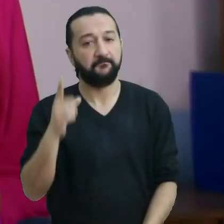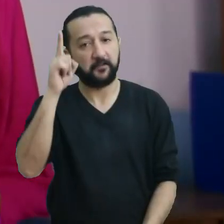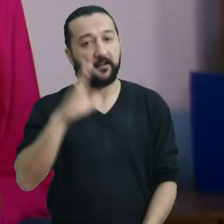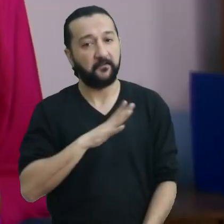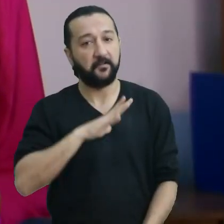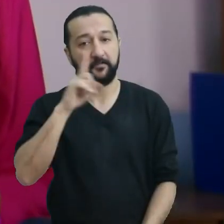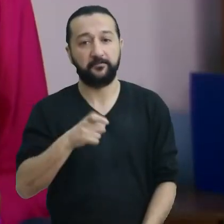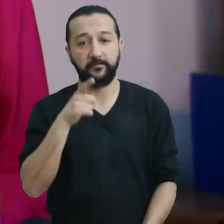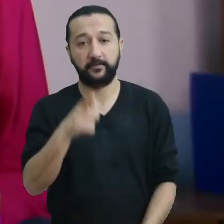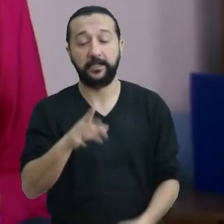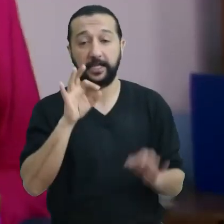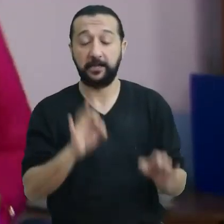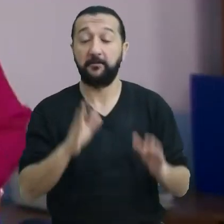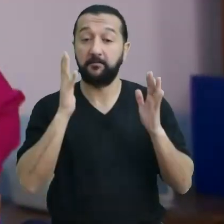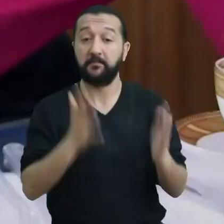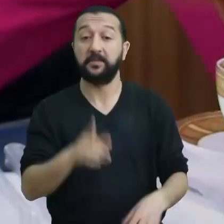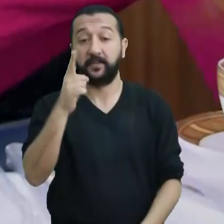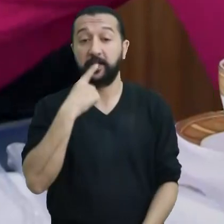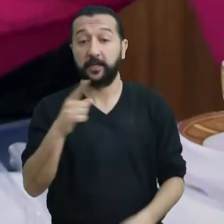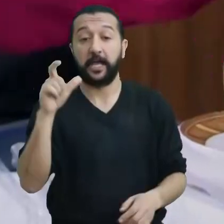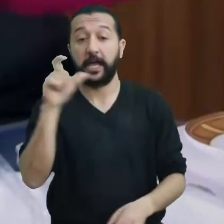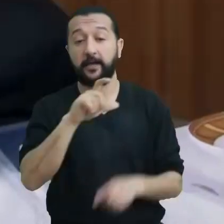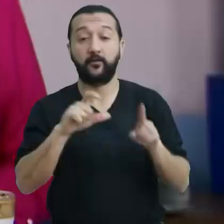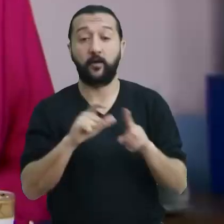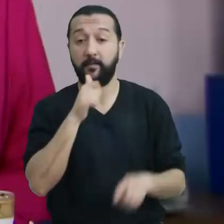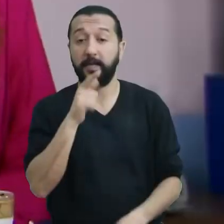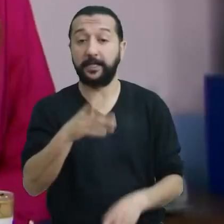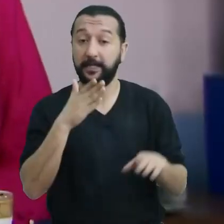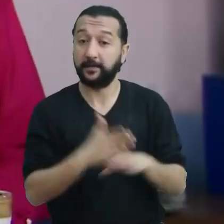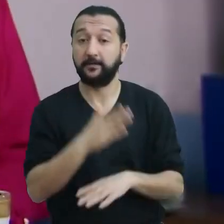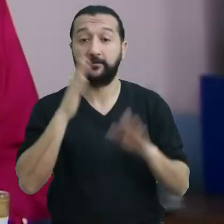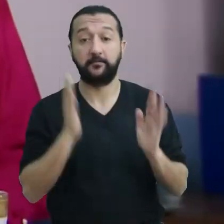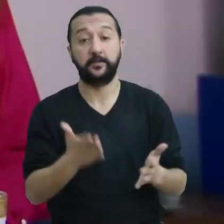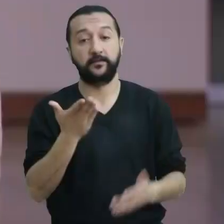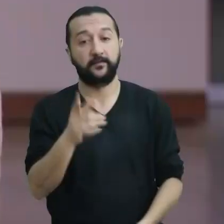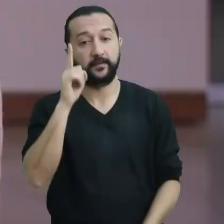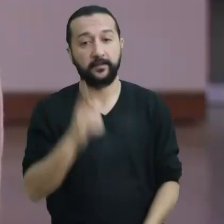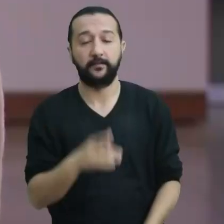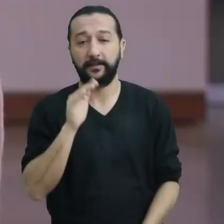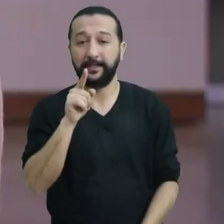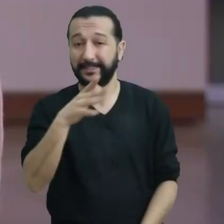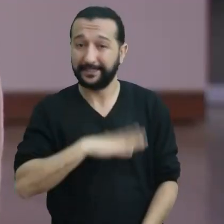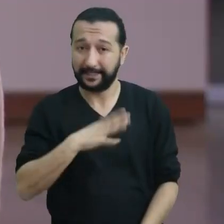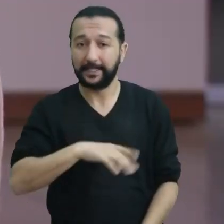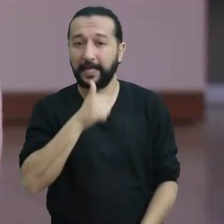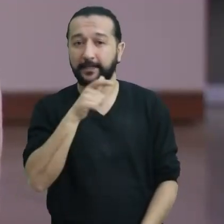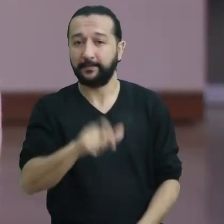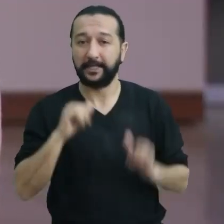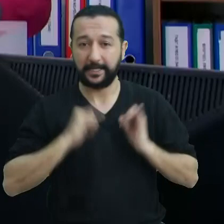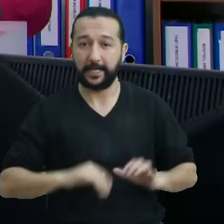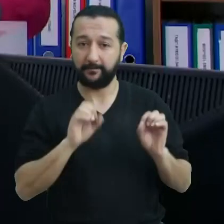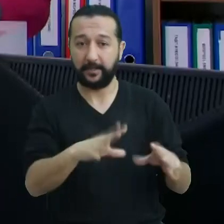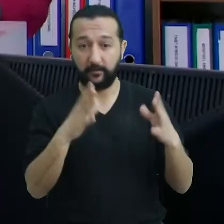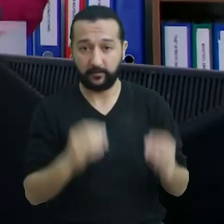Vallahi var. Yani pes artık Aydoğan Bey ya, pes gerçekten ya. Hayatım, istersen adamcağızı artık rahat